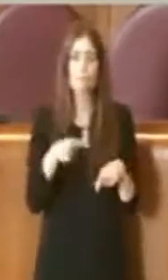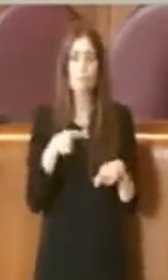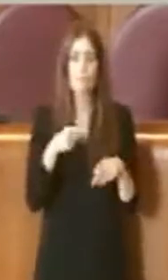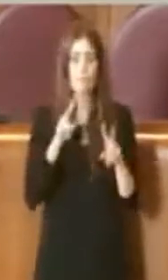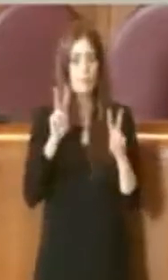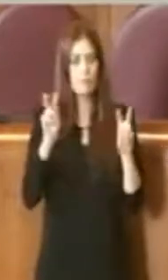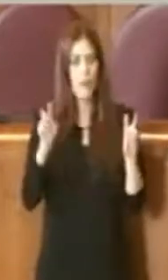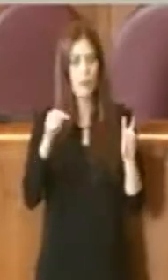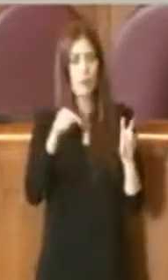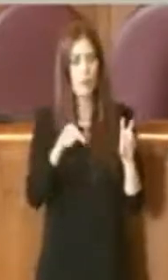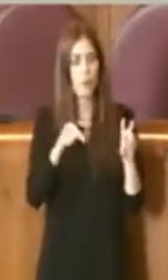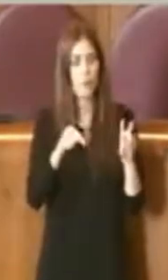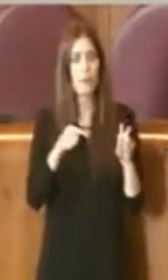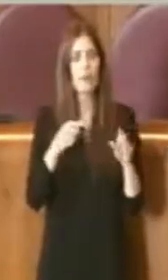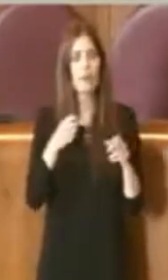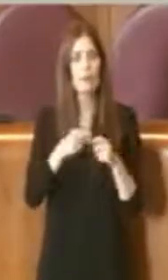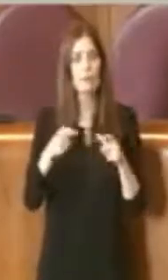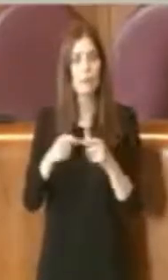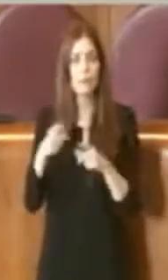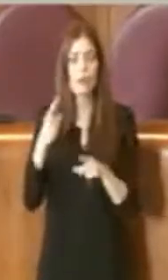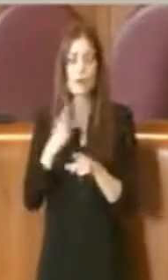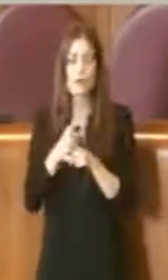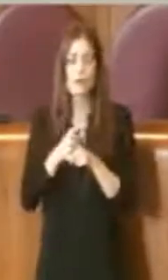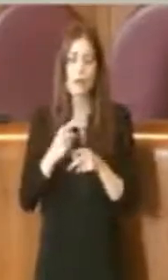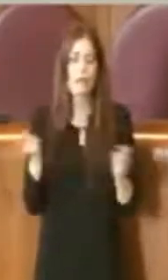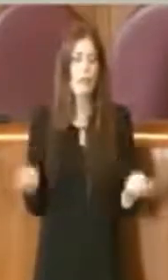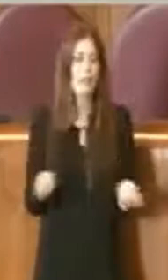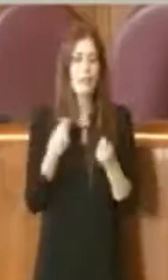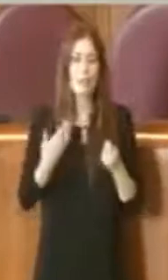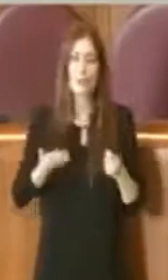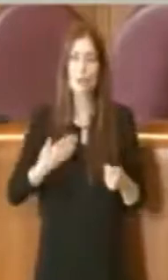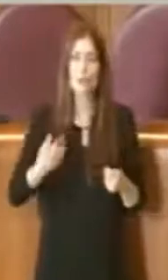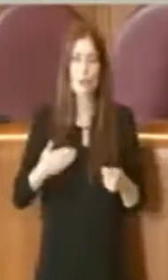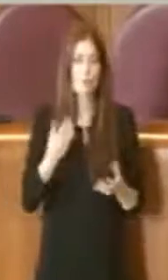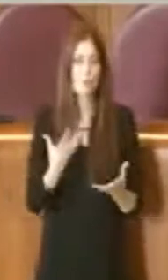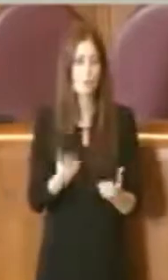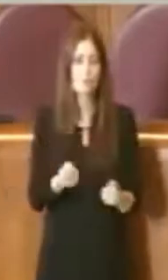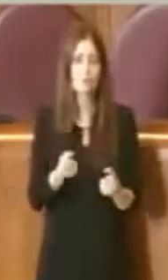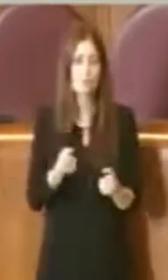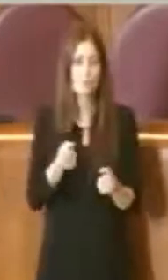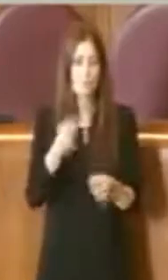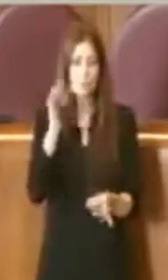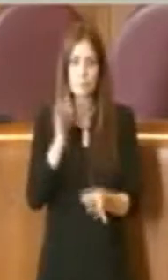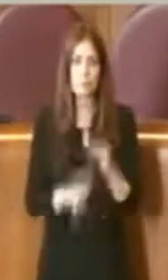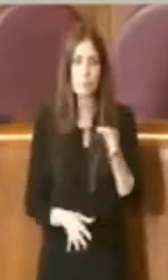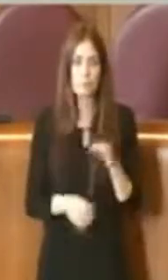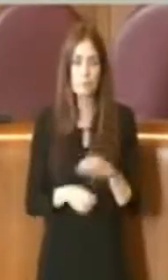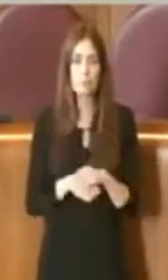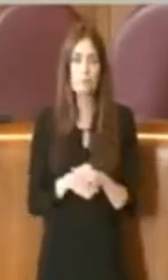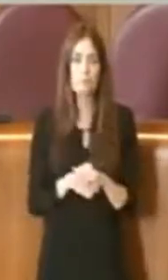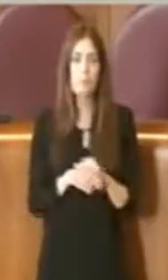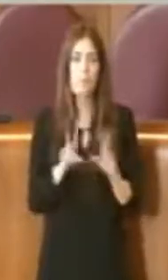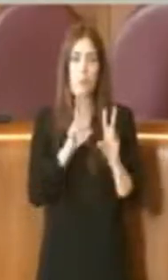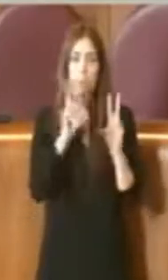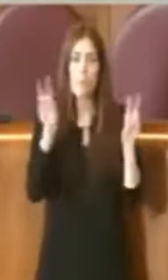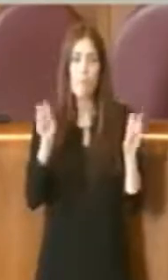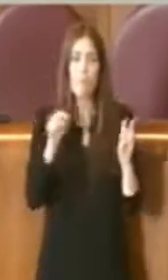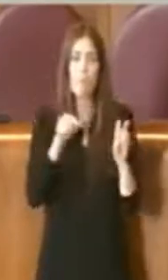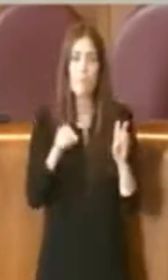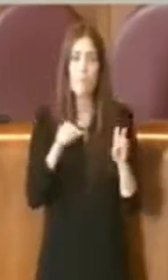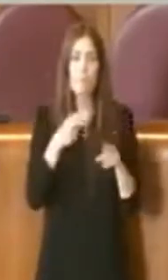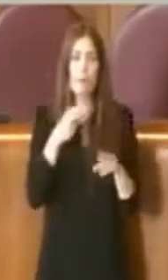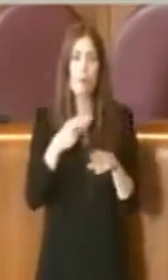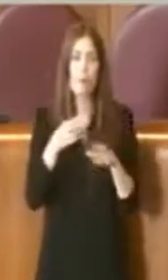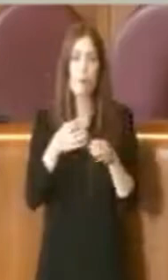città-stato sono tenute ad assumere iniziative spesso urgenti ed immediate. Parlare dell'ordinamento di Roma Capitale